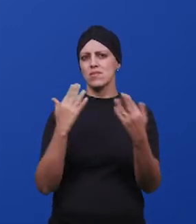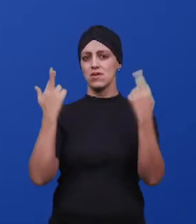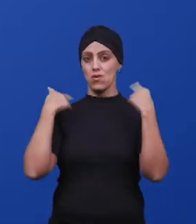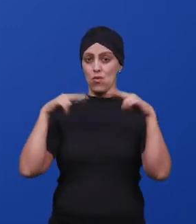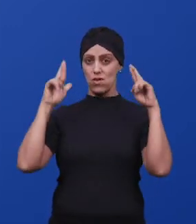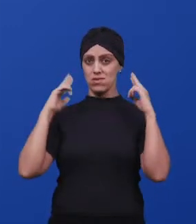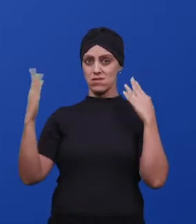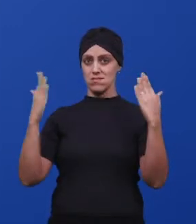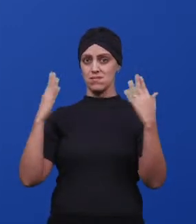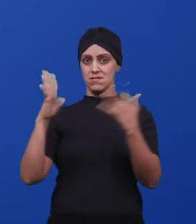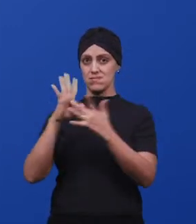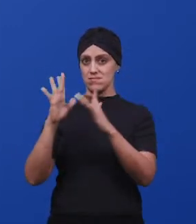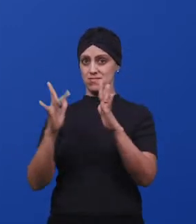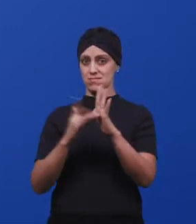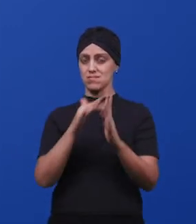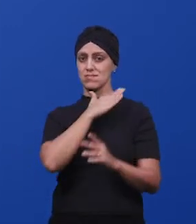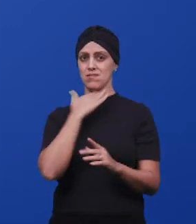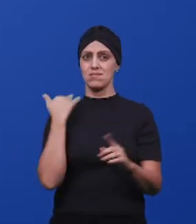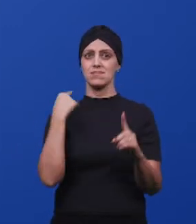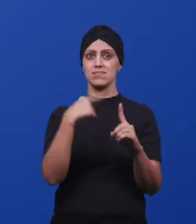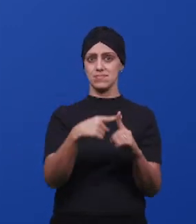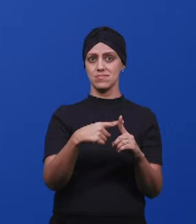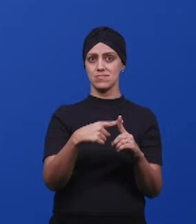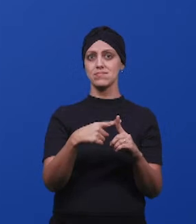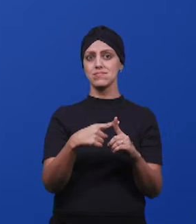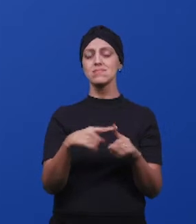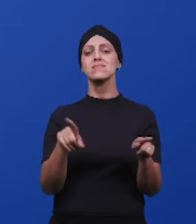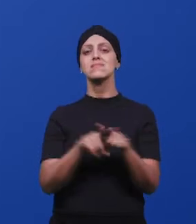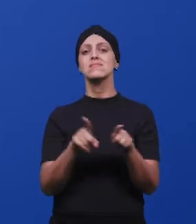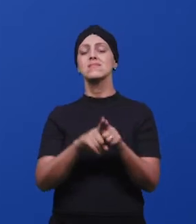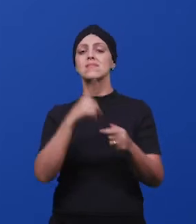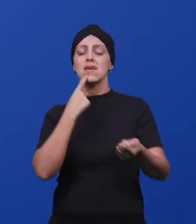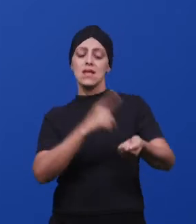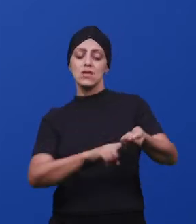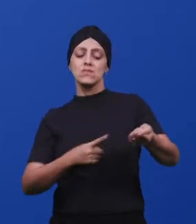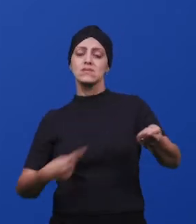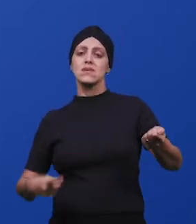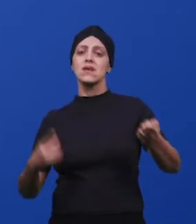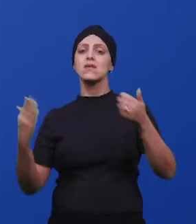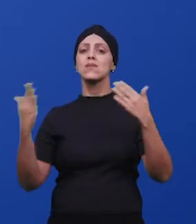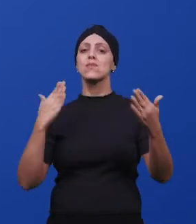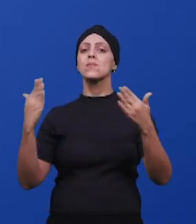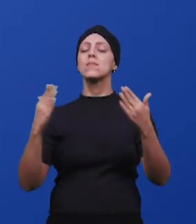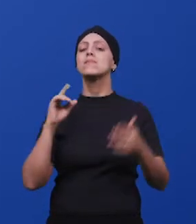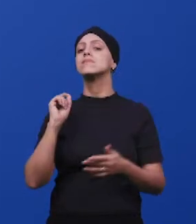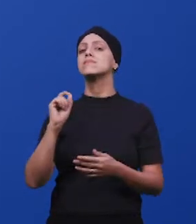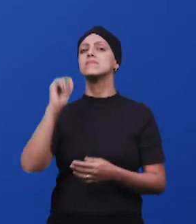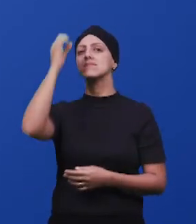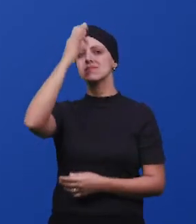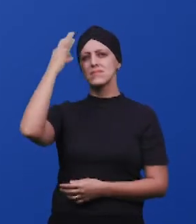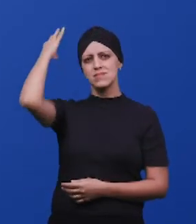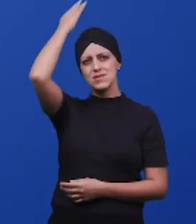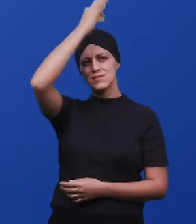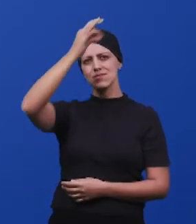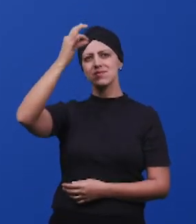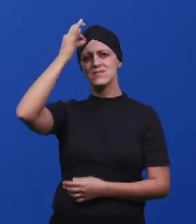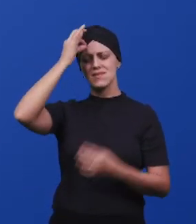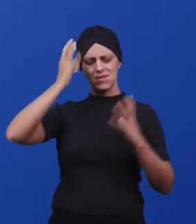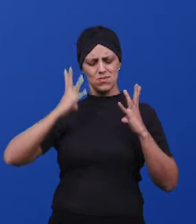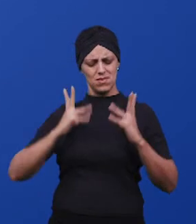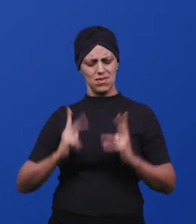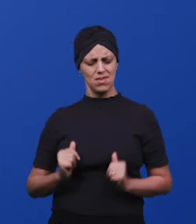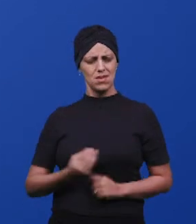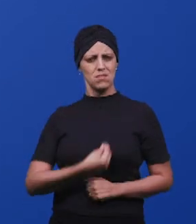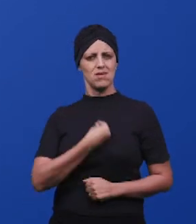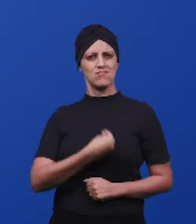è tipo del Signore Gesù sacrificato in croce, mentre il sangue ci parla dello Spirito Santo che ci purifica e